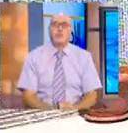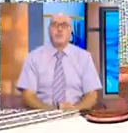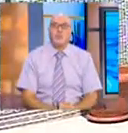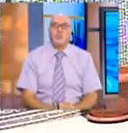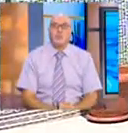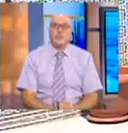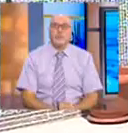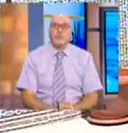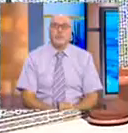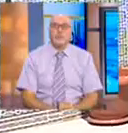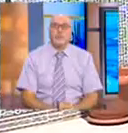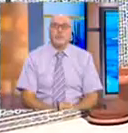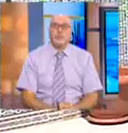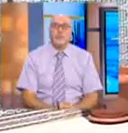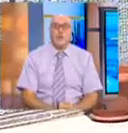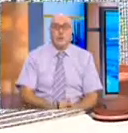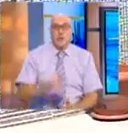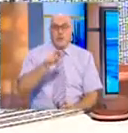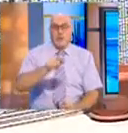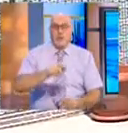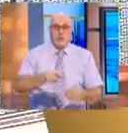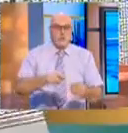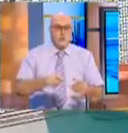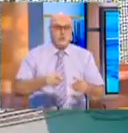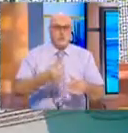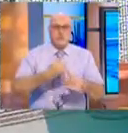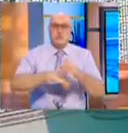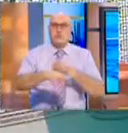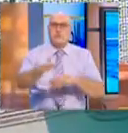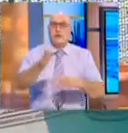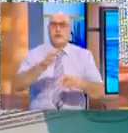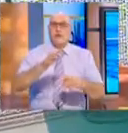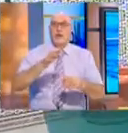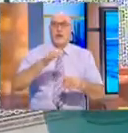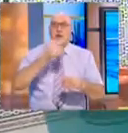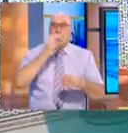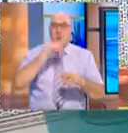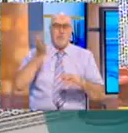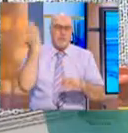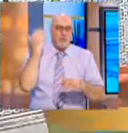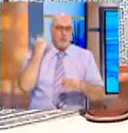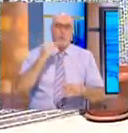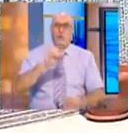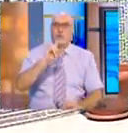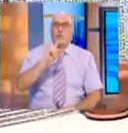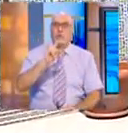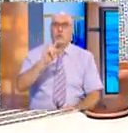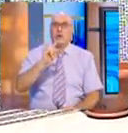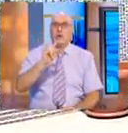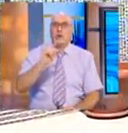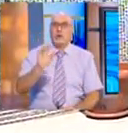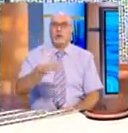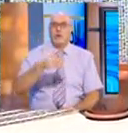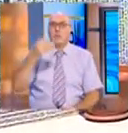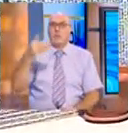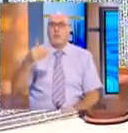عمر الهواري المغراوي، أصوله من مدينة أم العساكر معسكر عوف ودعوف، ولكن في ان باساج